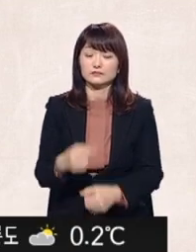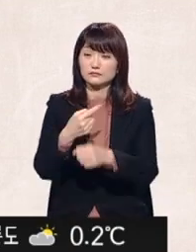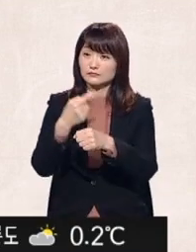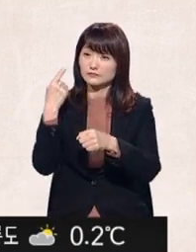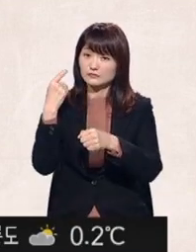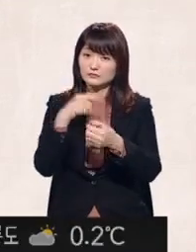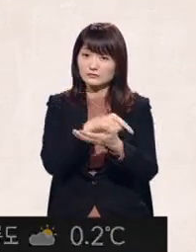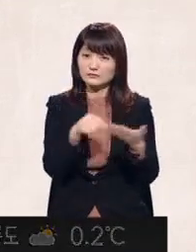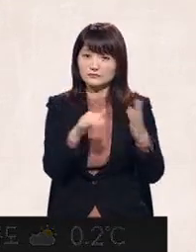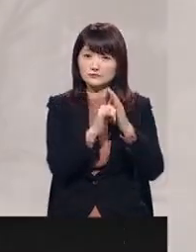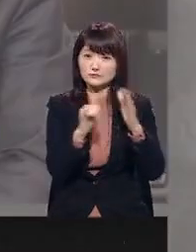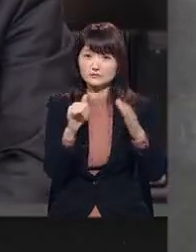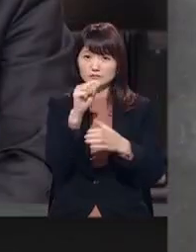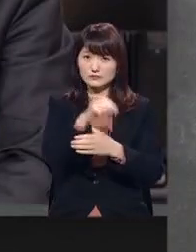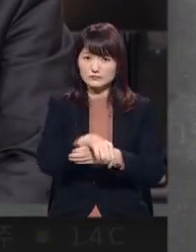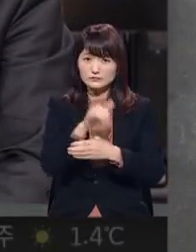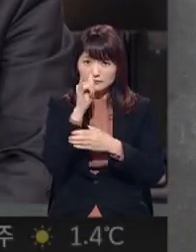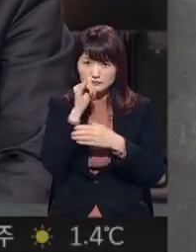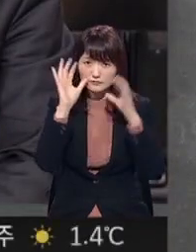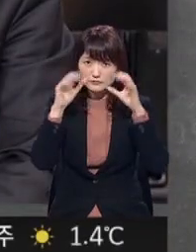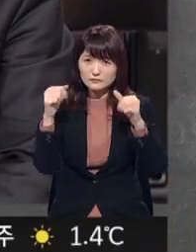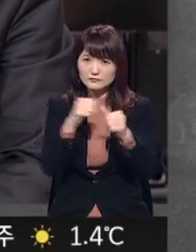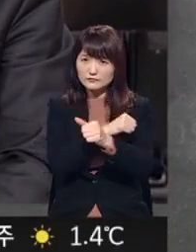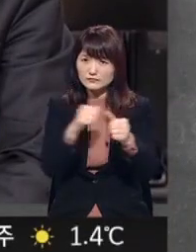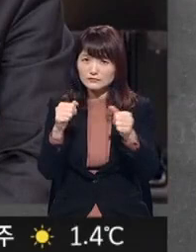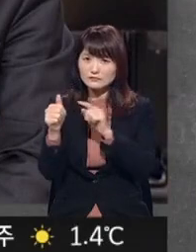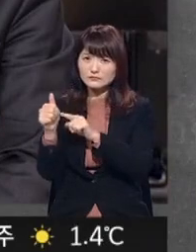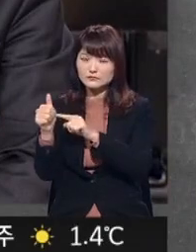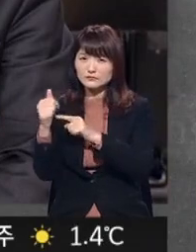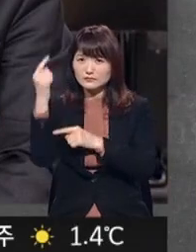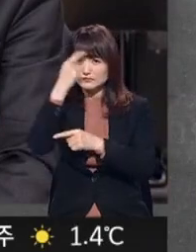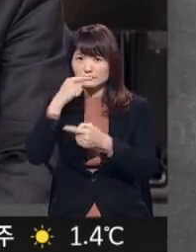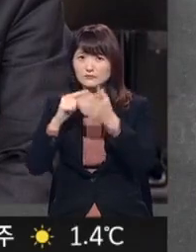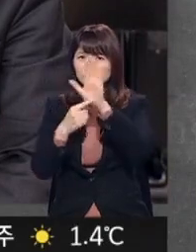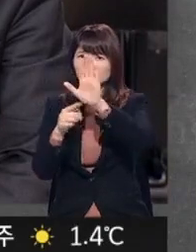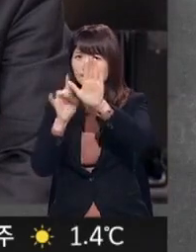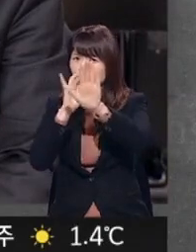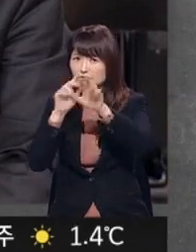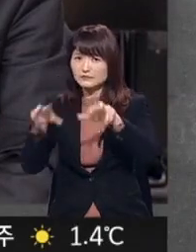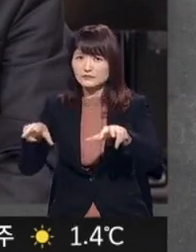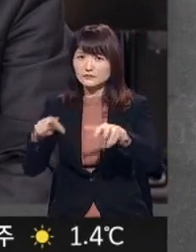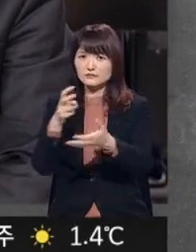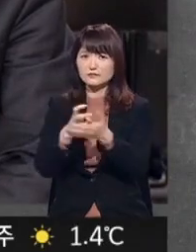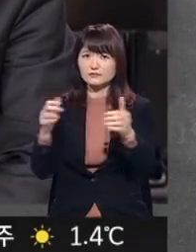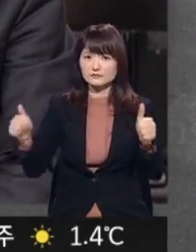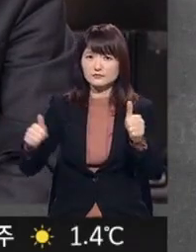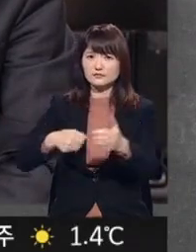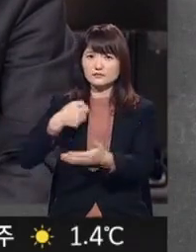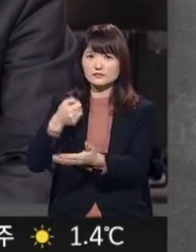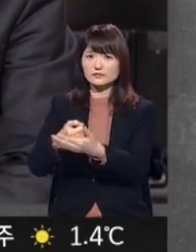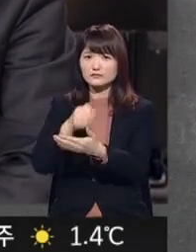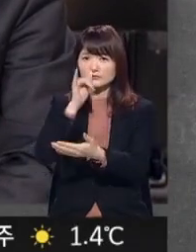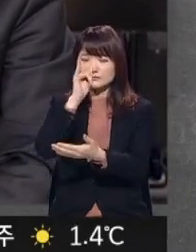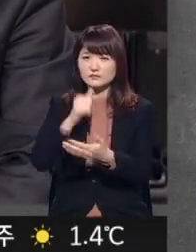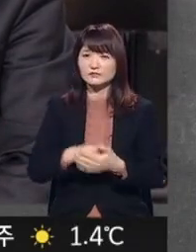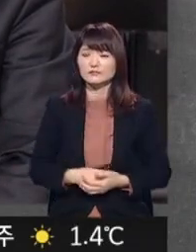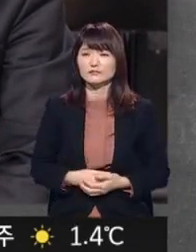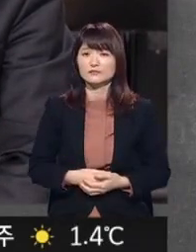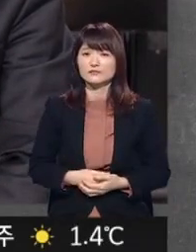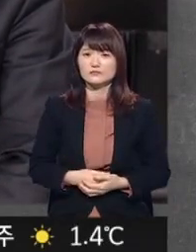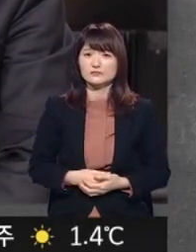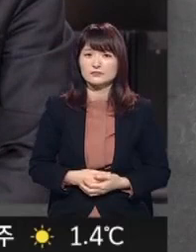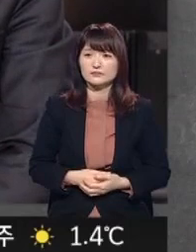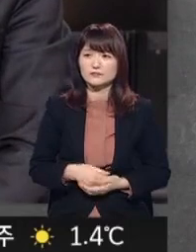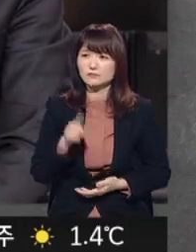지난해 말이죠 유가족 승낙이 있다고 하더라도 아동학대 가해자에 대한 신상공개 해서는 안 된다는 헌재 결정이 있었는데 결국